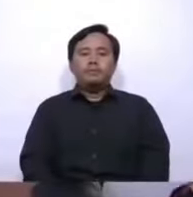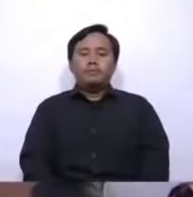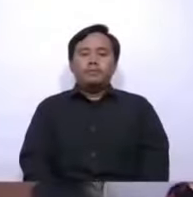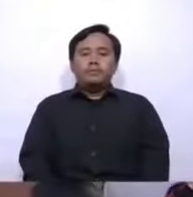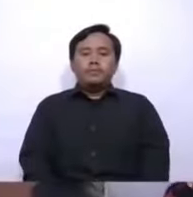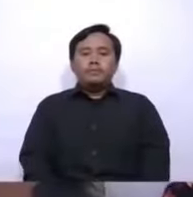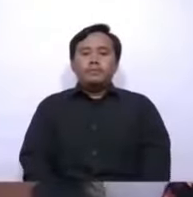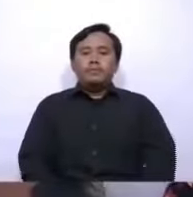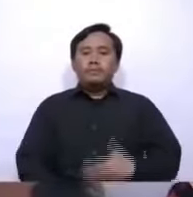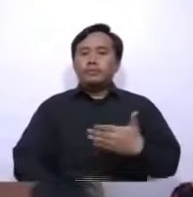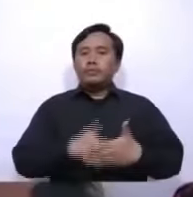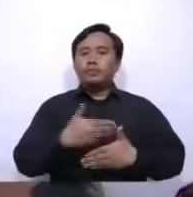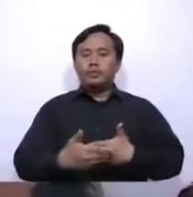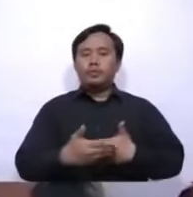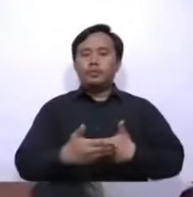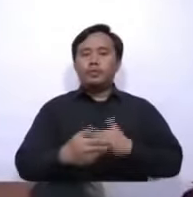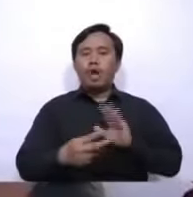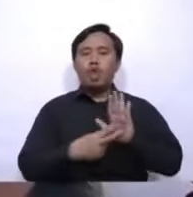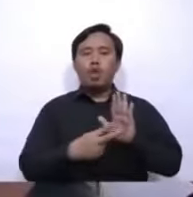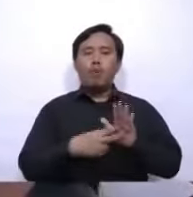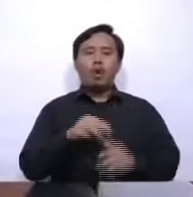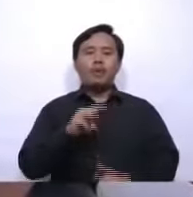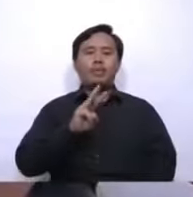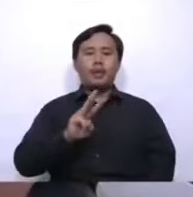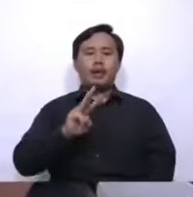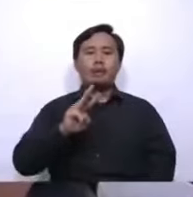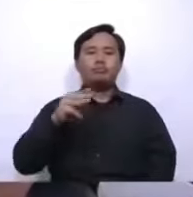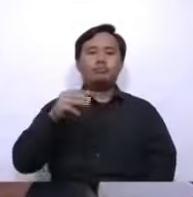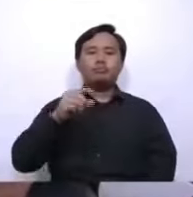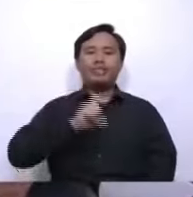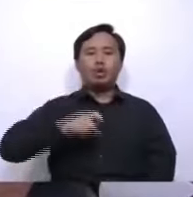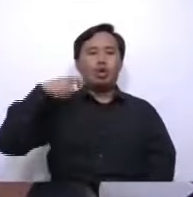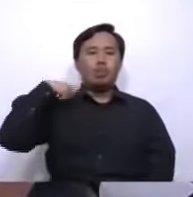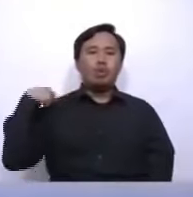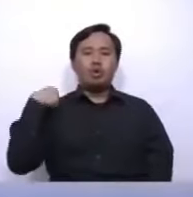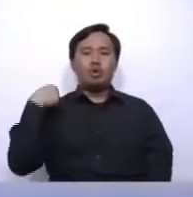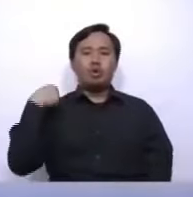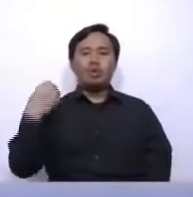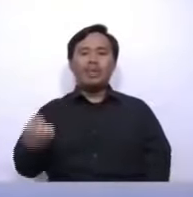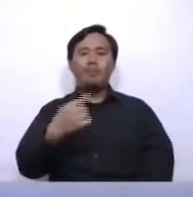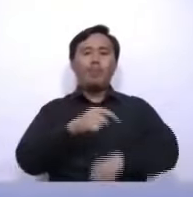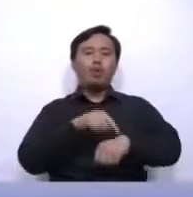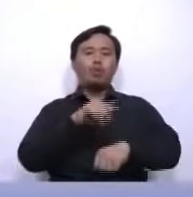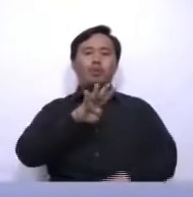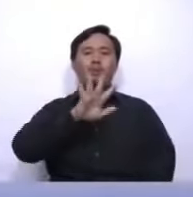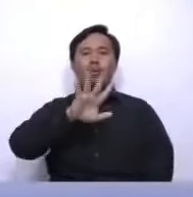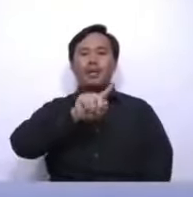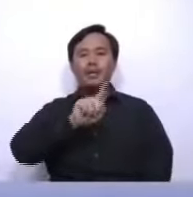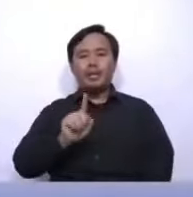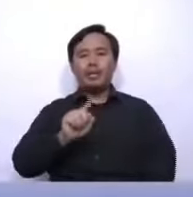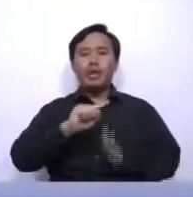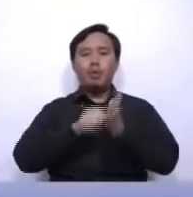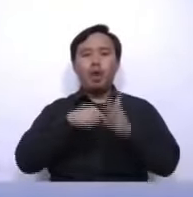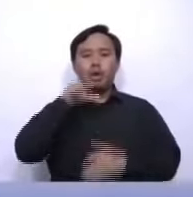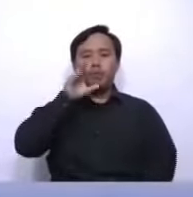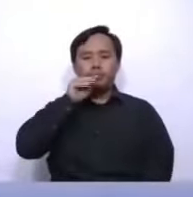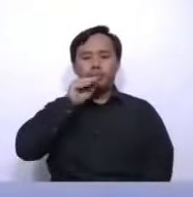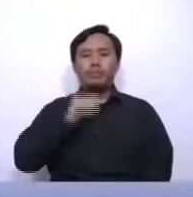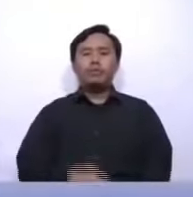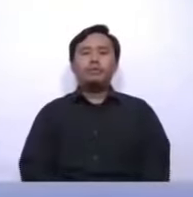Berikutnya, kesempatan calon gubernur nomor urut 3 menanggapi jawaban Cagub nomor urut 4 dengan waktu 45 detik dimulai sejak